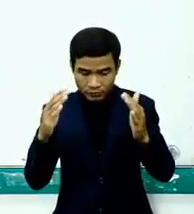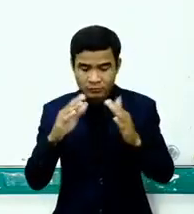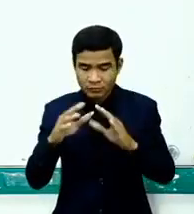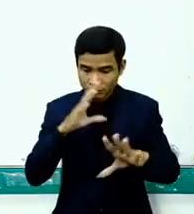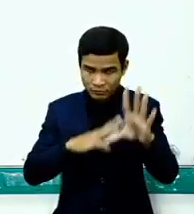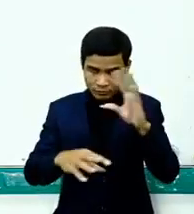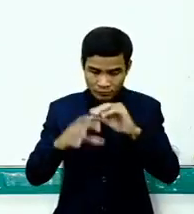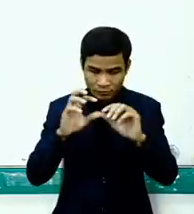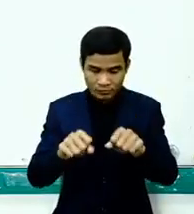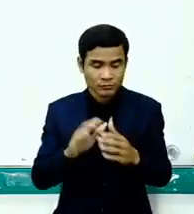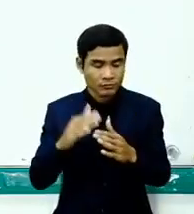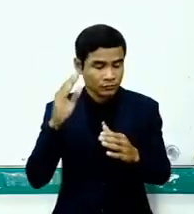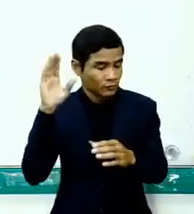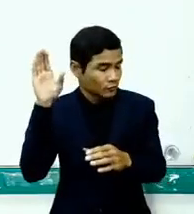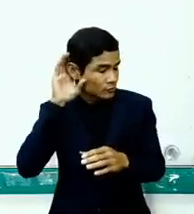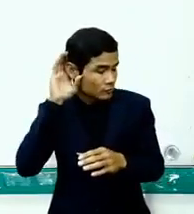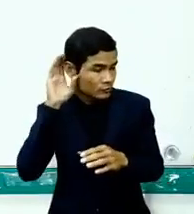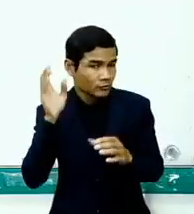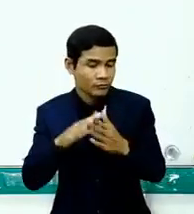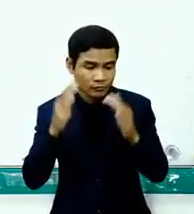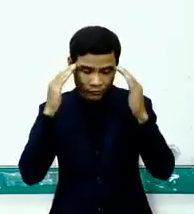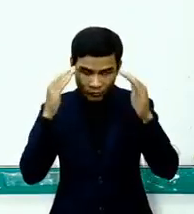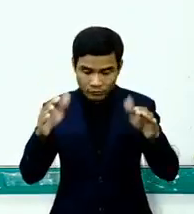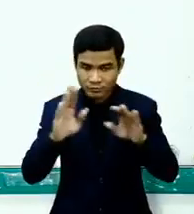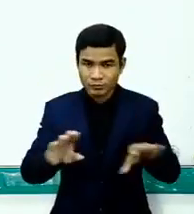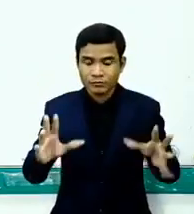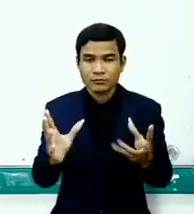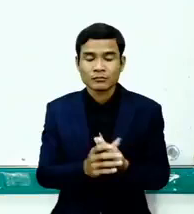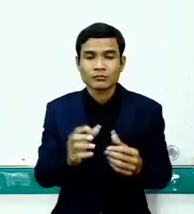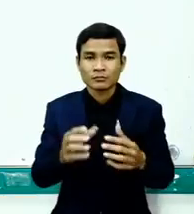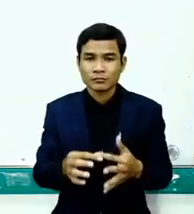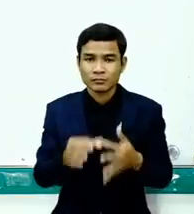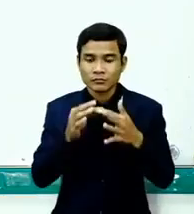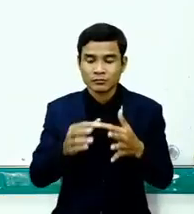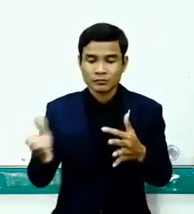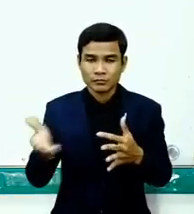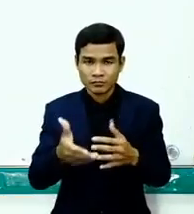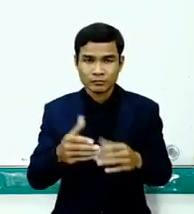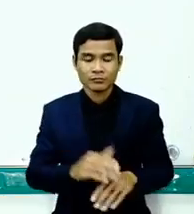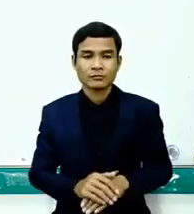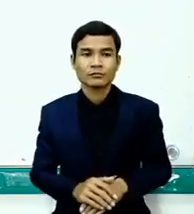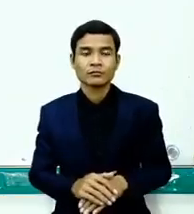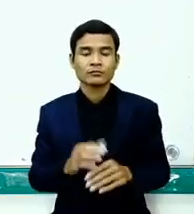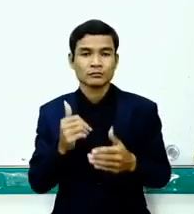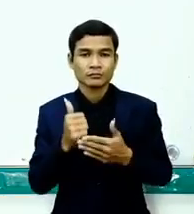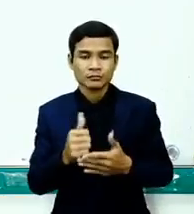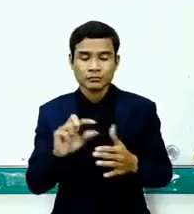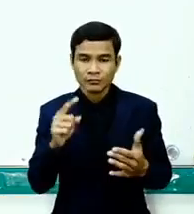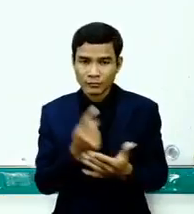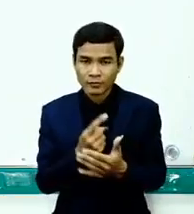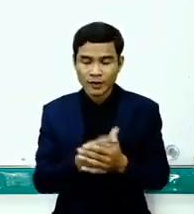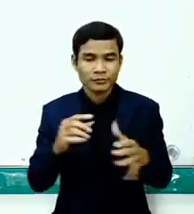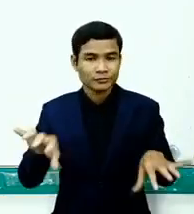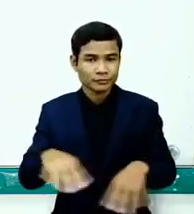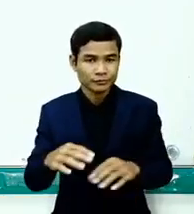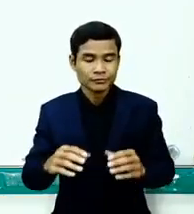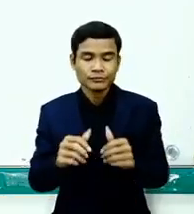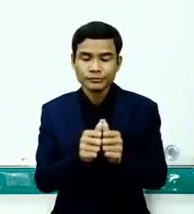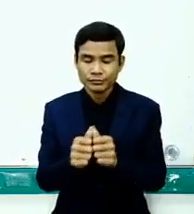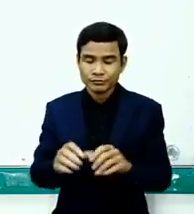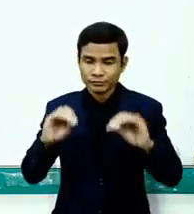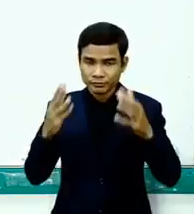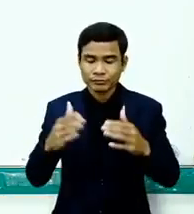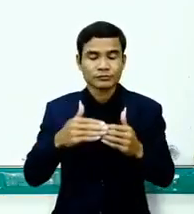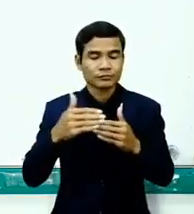តនិងស្ដាប់ដោយយកចិត្តទុកដាក់ចាជាពិសេសសូមកូនកូនទាំងអស់គ្នាជួយចូលរួមធ្វើសកម្មភាពជាមួយអ្ន